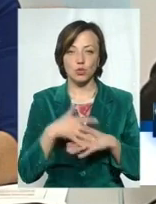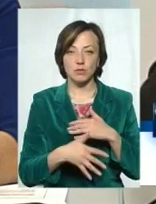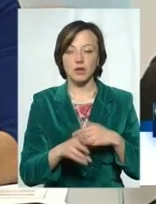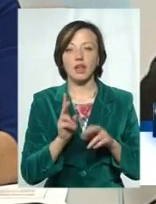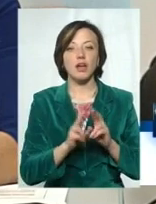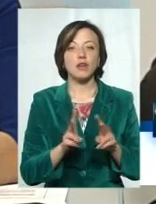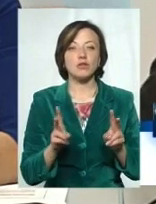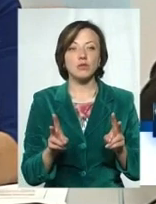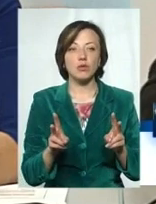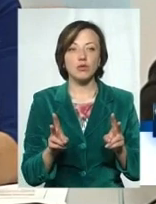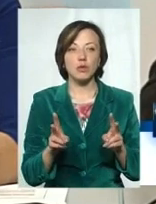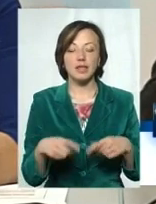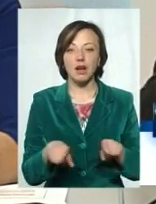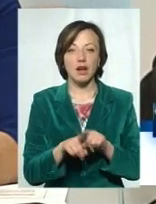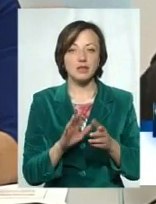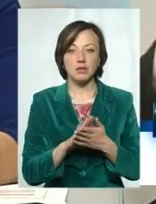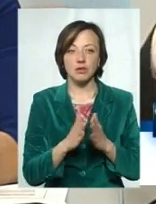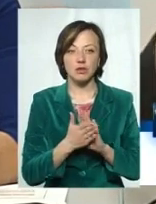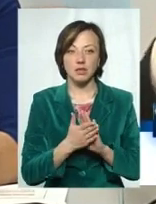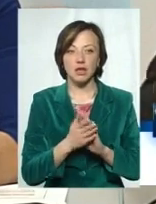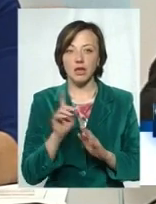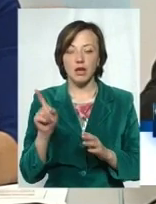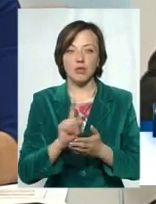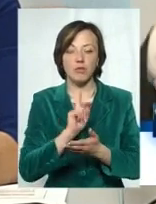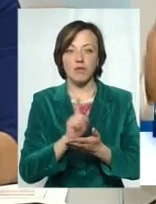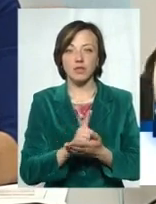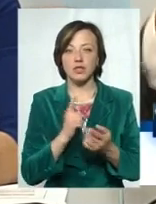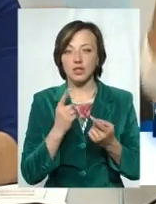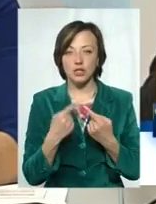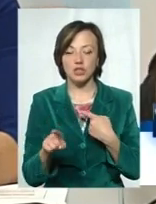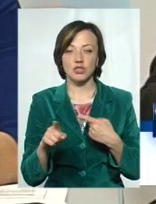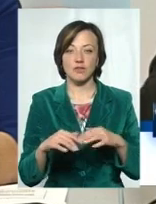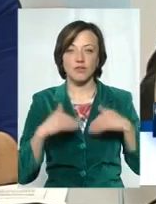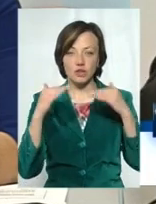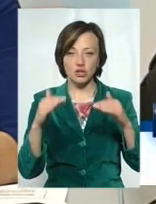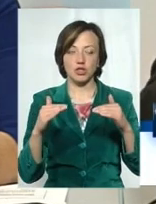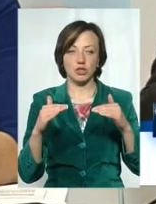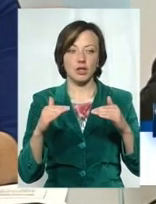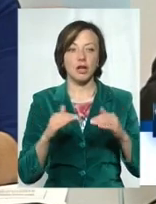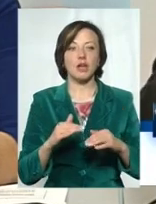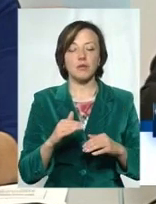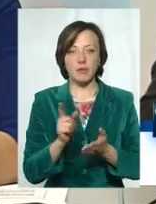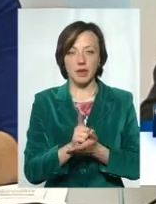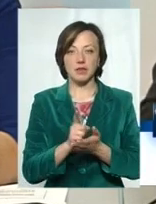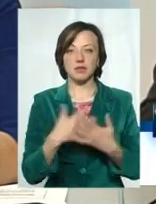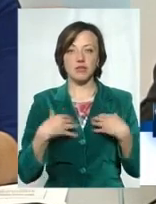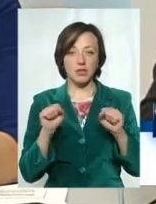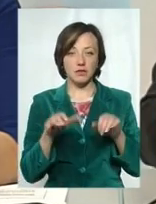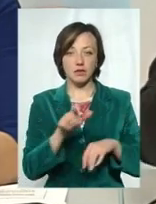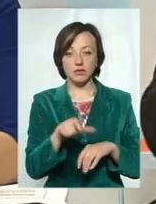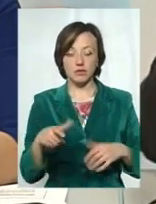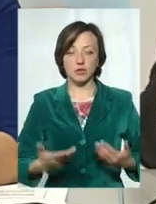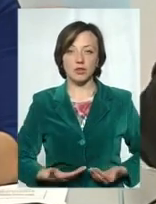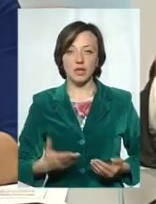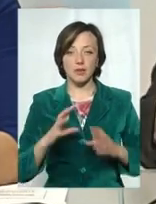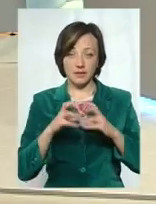то так, така ситуація, там повинні бути інші, вищі, значно, тому що люди дійсно жертвували собою. І це